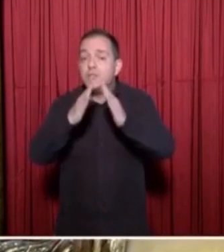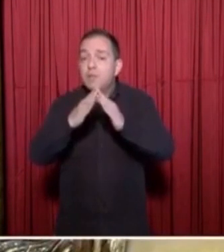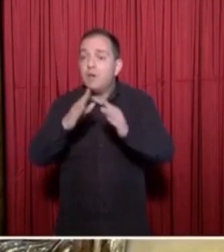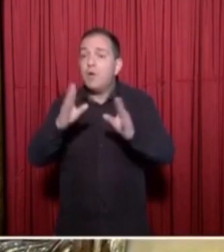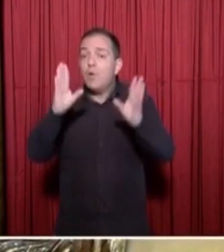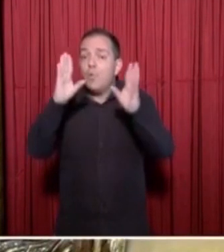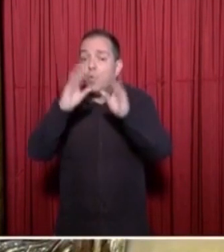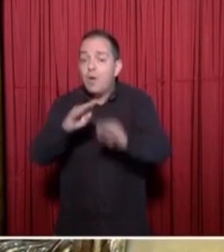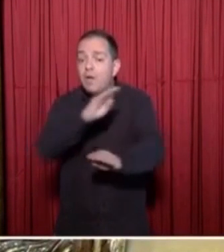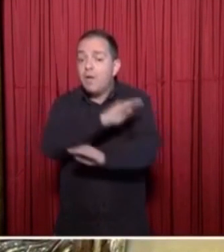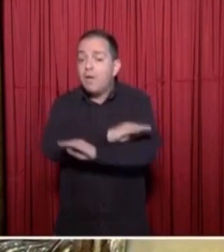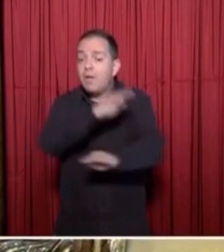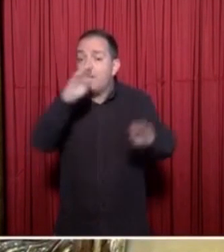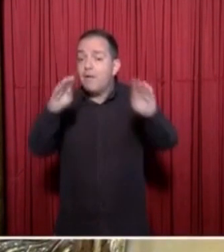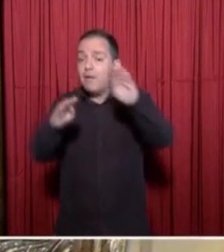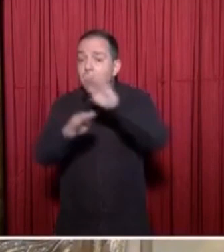νυμφώνα σου